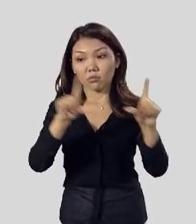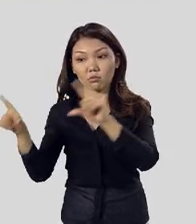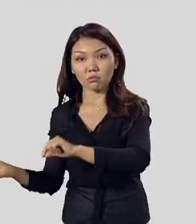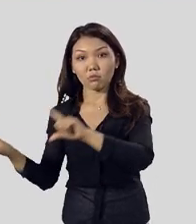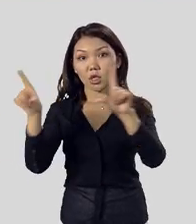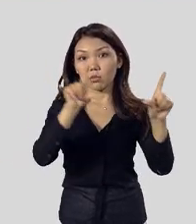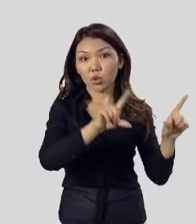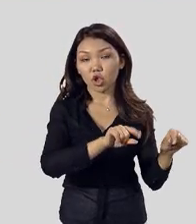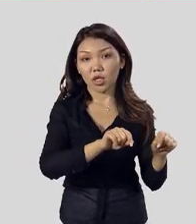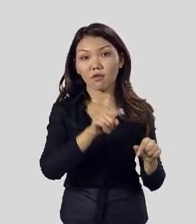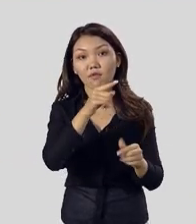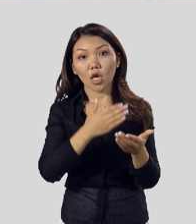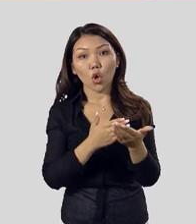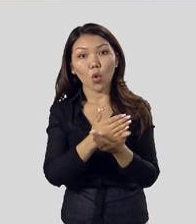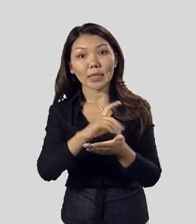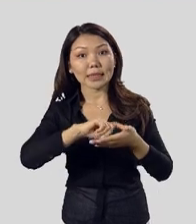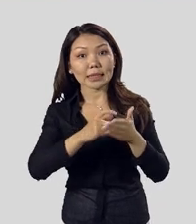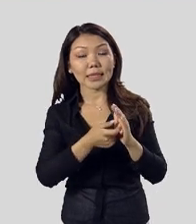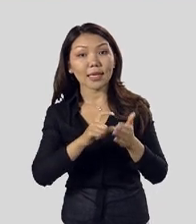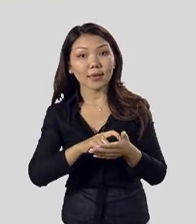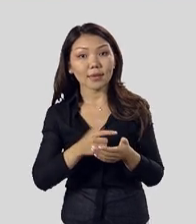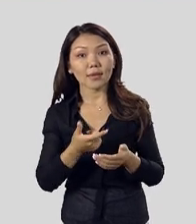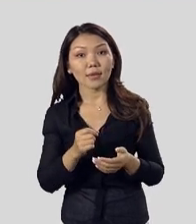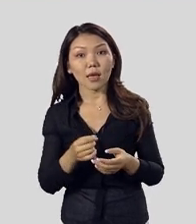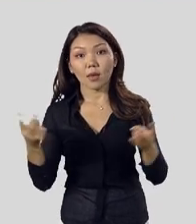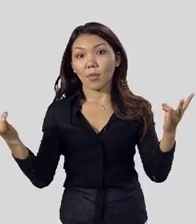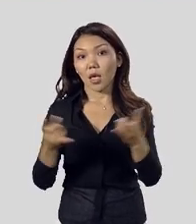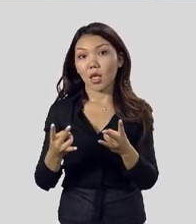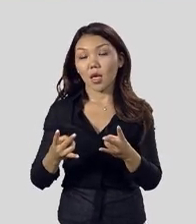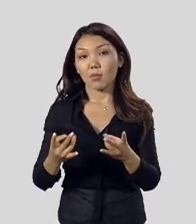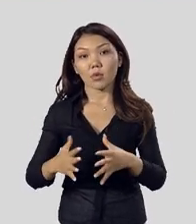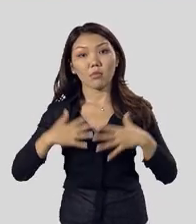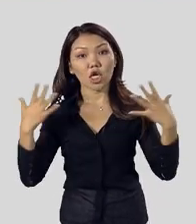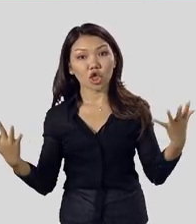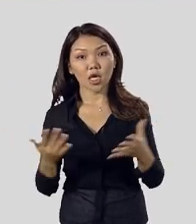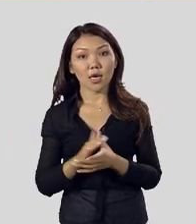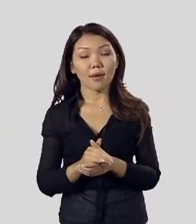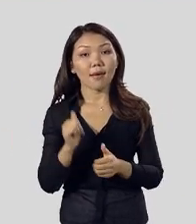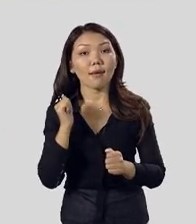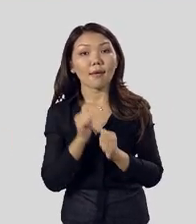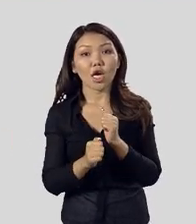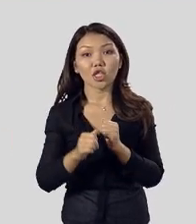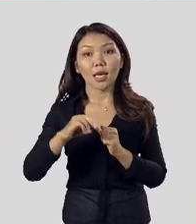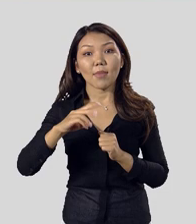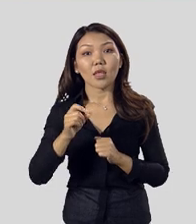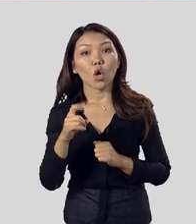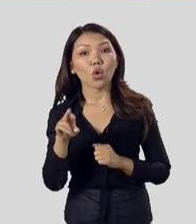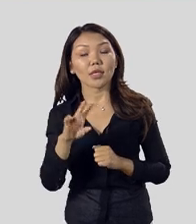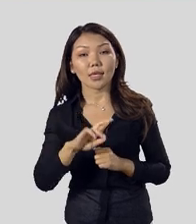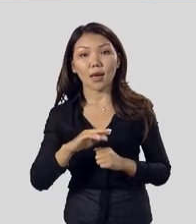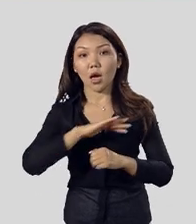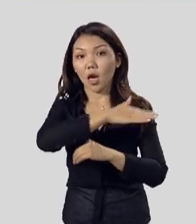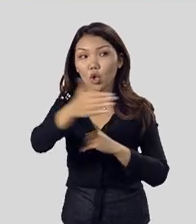клетки где потребность в них высоко каждая митохондрия окружена двумя мембранами